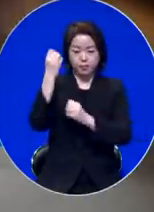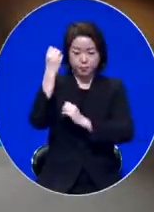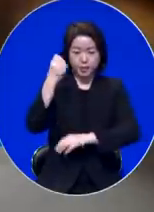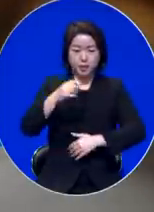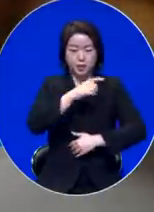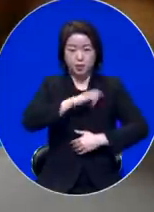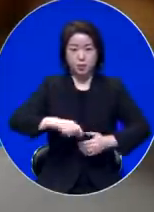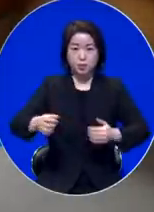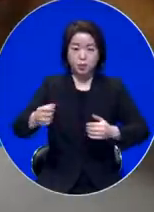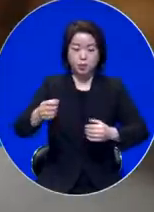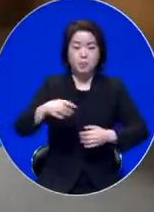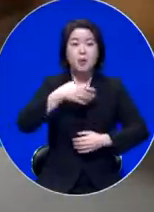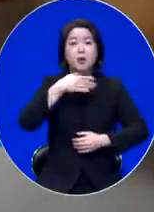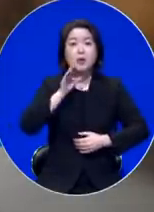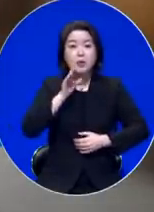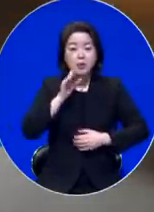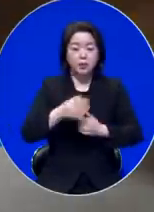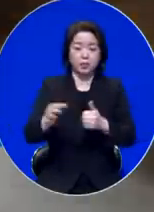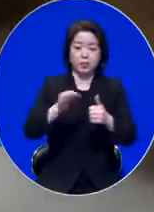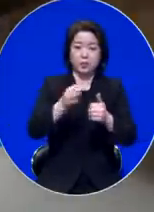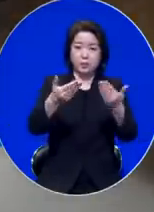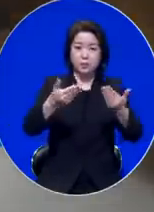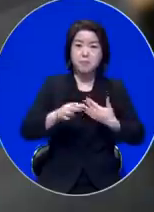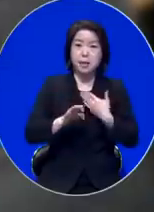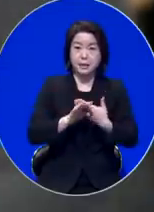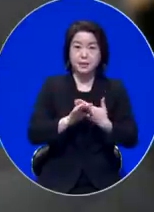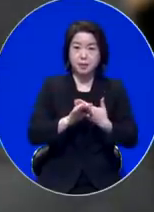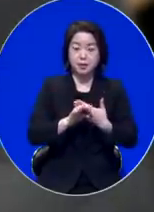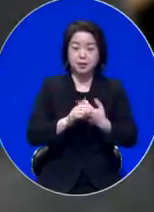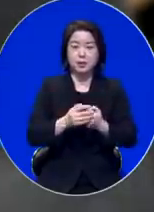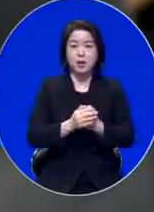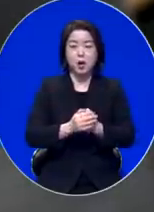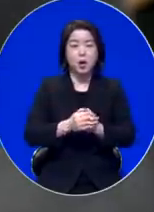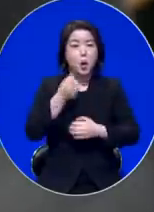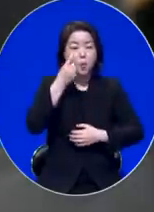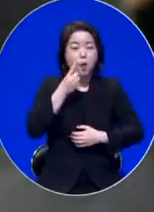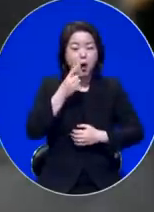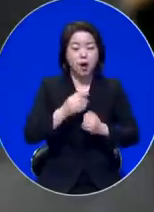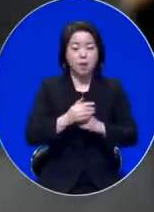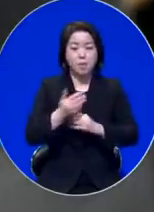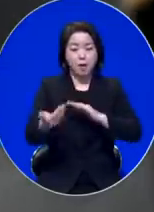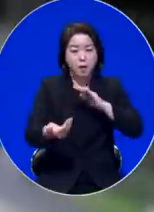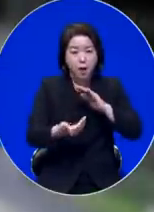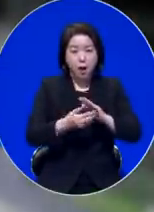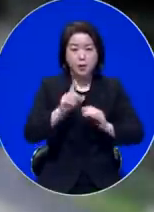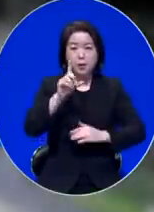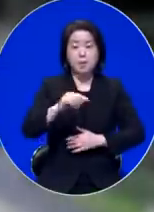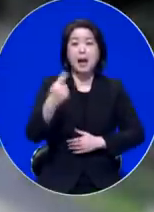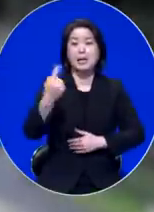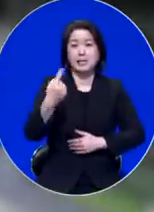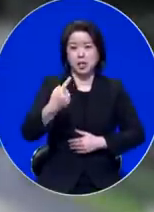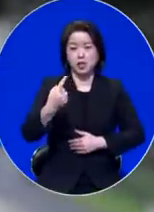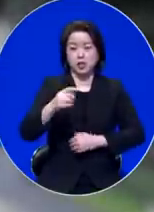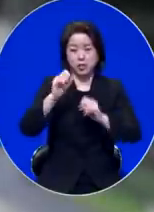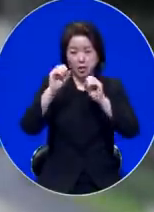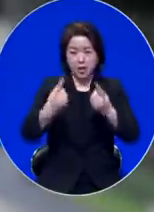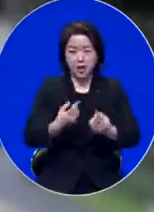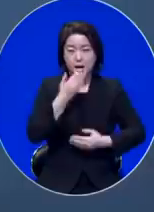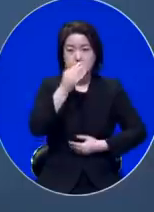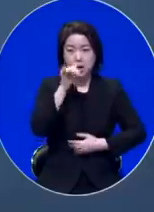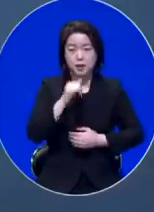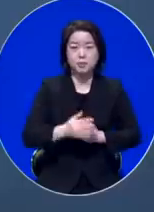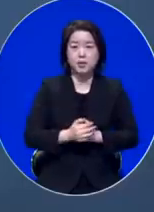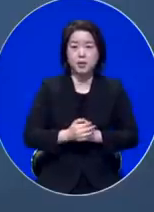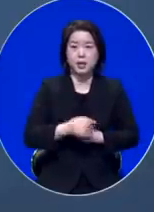이 추운 걸 받으시는 얻으신 경우에도 아 월 최대 11,000원 까지 할인 받게 되었습니다 이